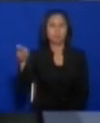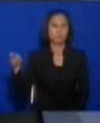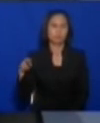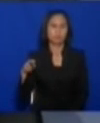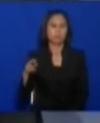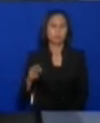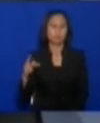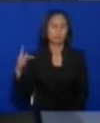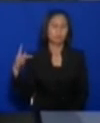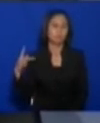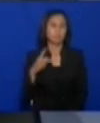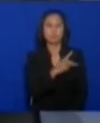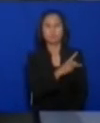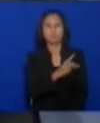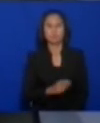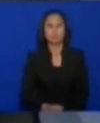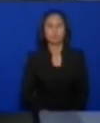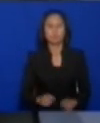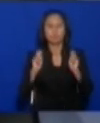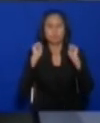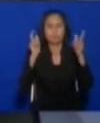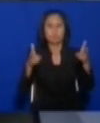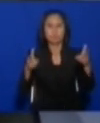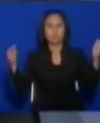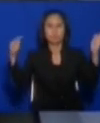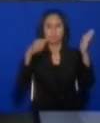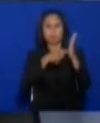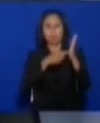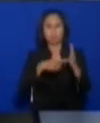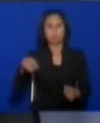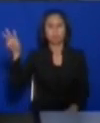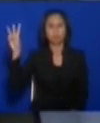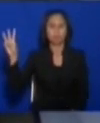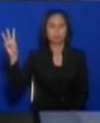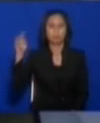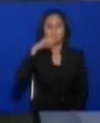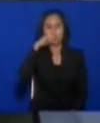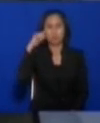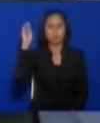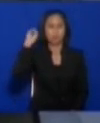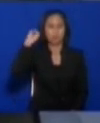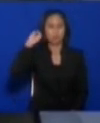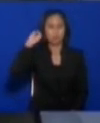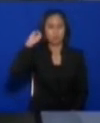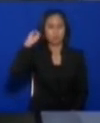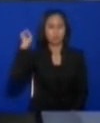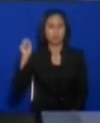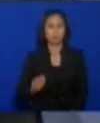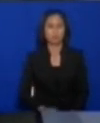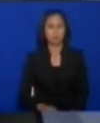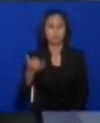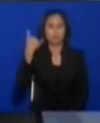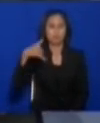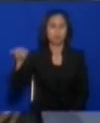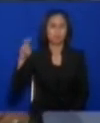kota Tegal periode 2019-2024 Bapak Ibu yang kami hormati kami Pasangan calon nomor tiga